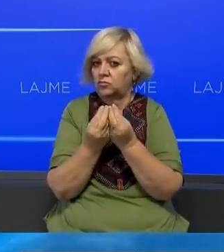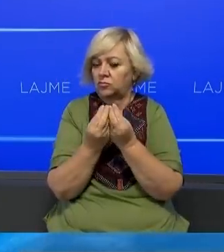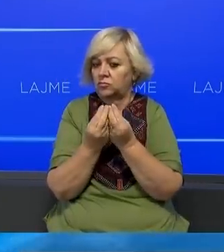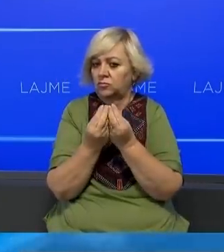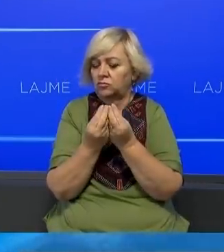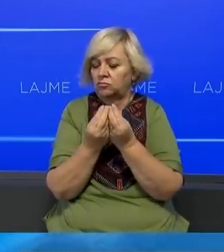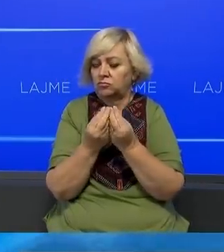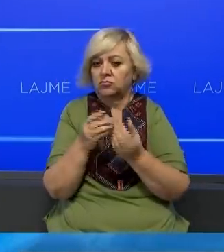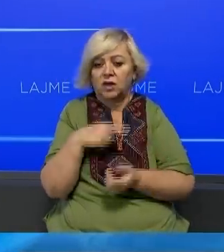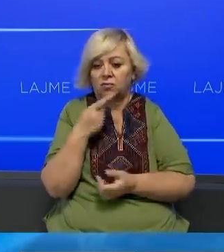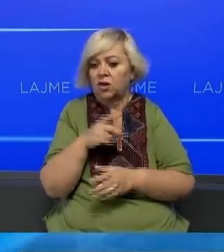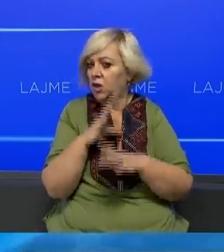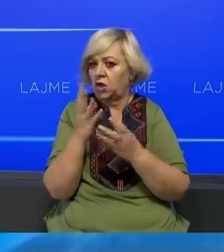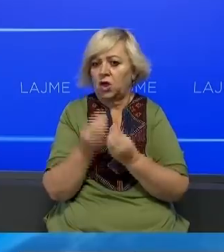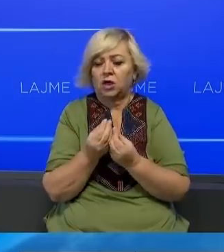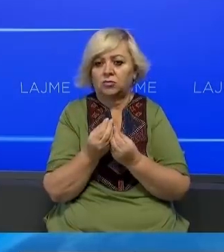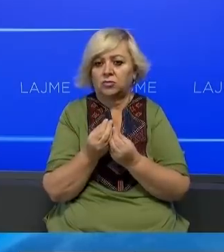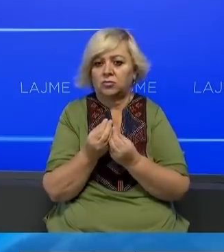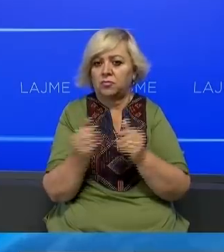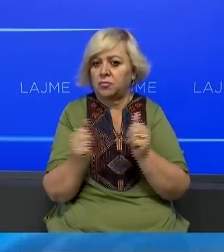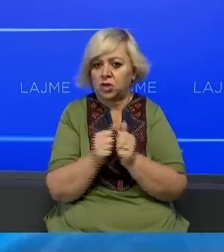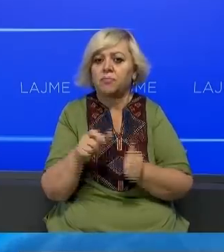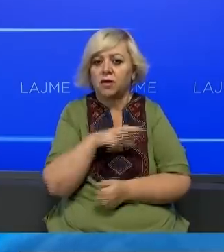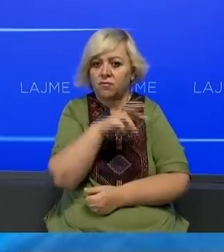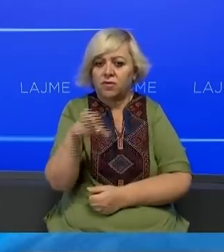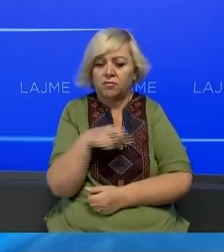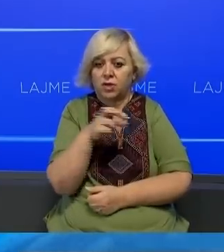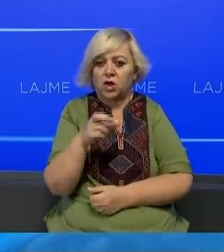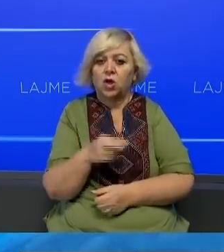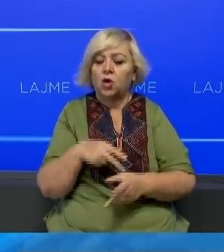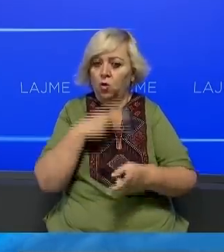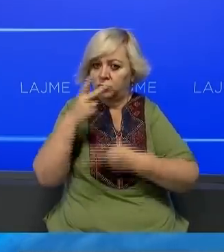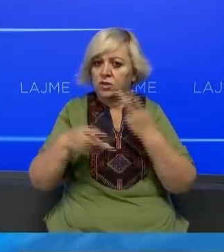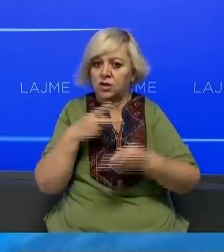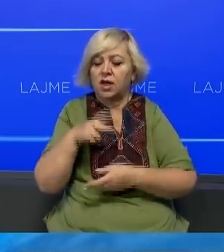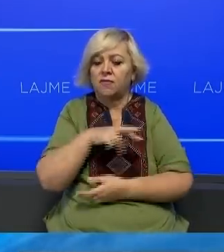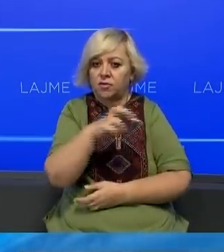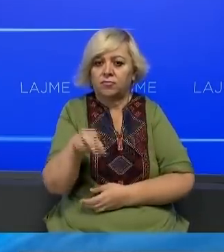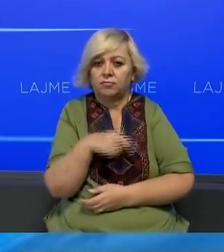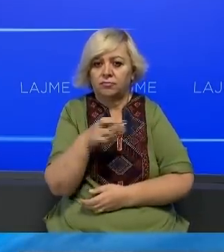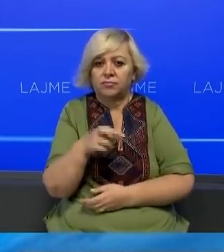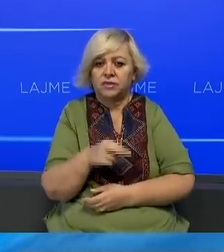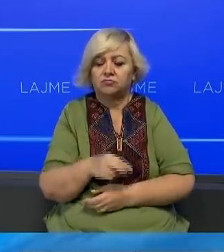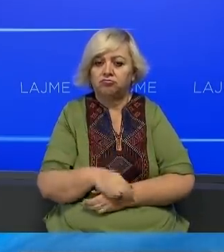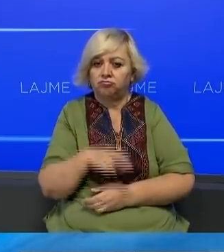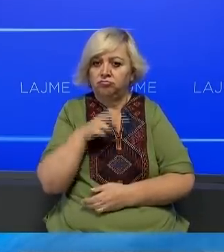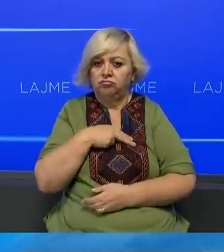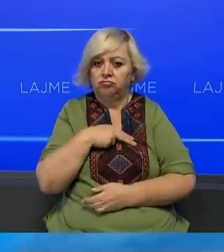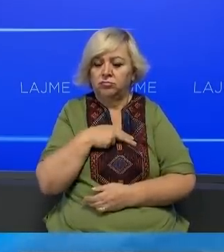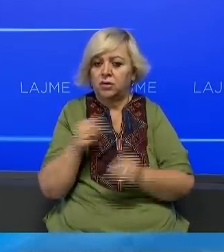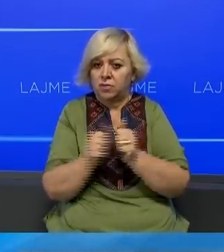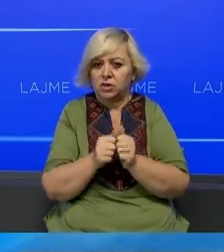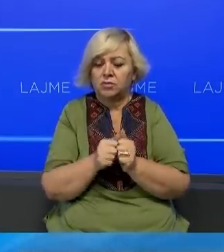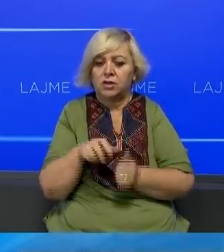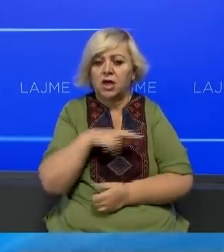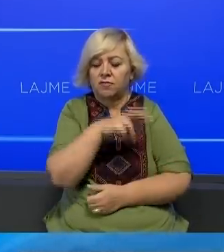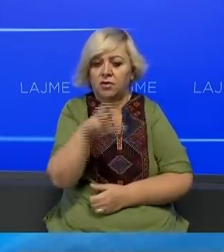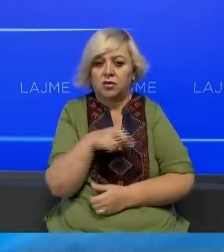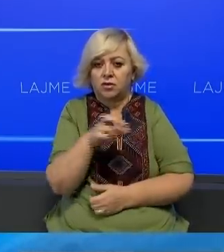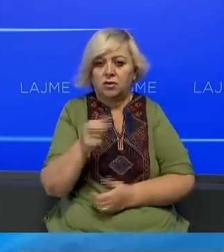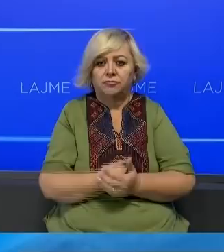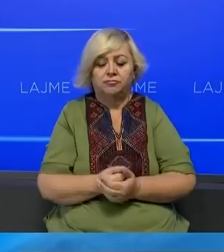nuk po e themi ne, por e ka thënë një organ i Bashkimit Evropian, që quhet Komisioni Evropian, e që është organi kompetent i Bashkimit Evropian me e vlerësu një